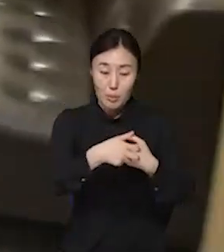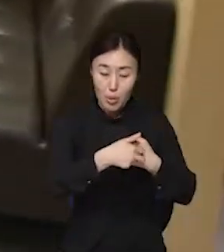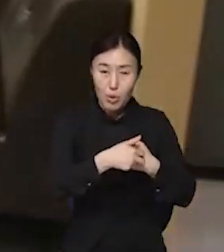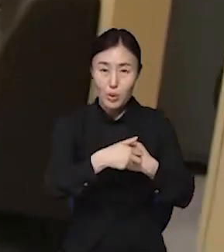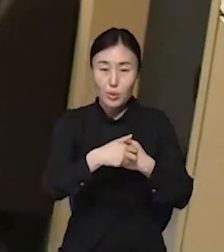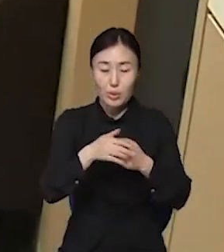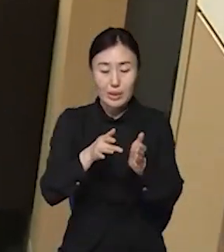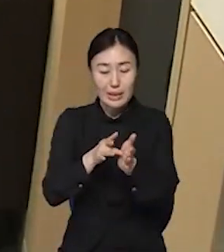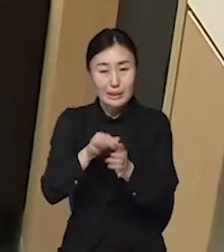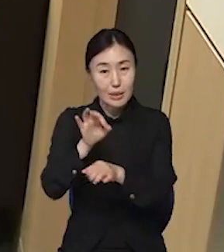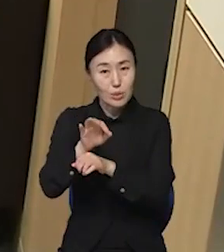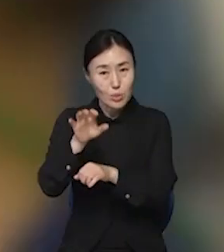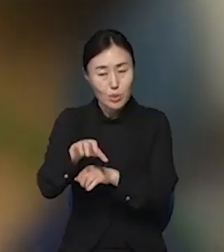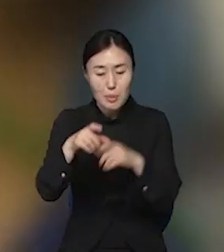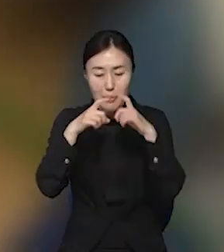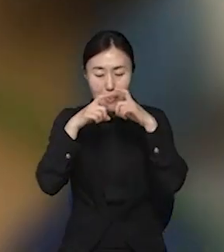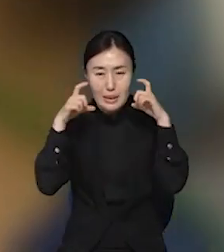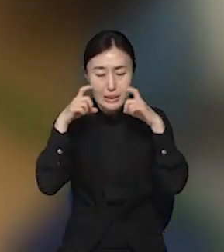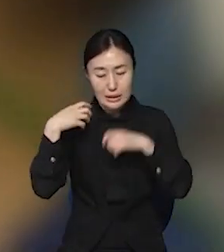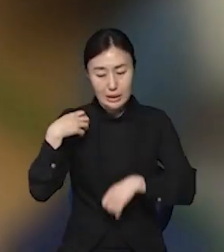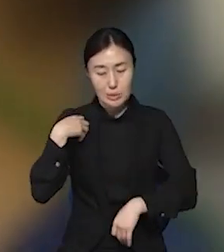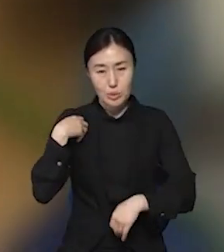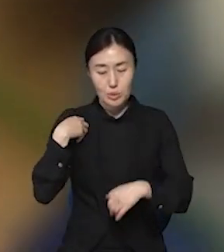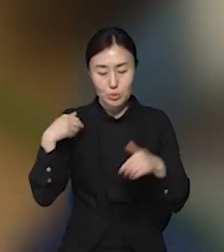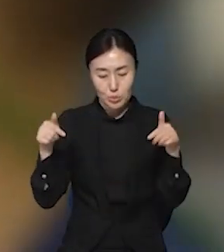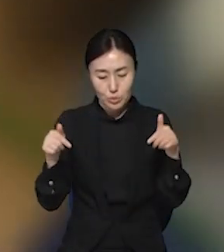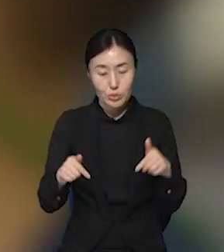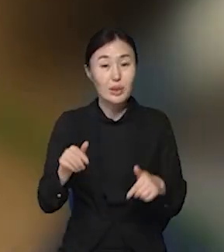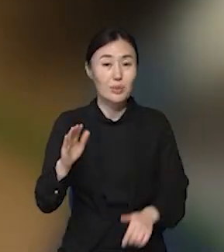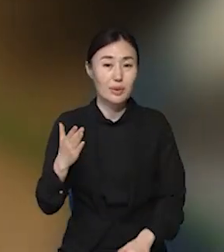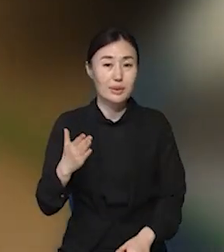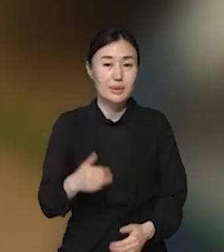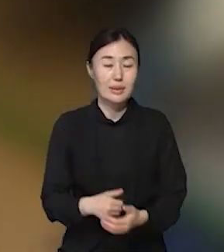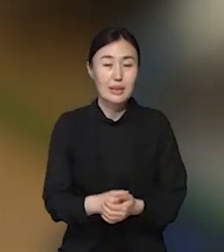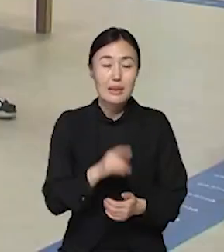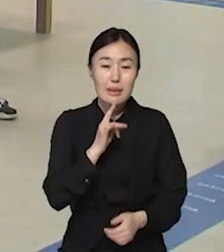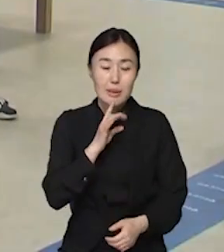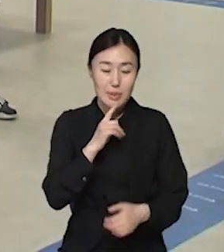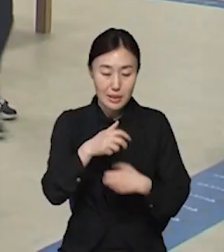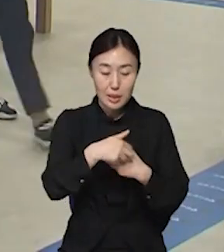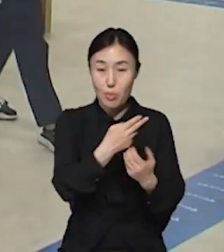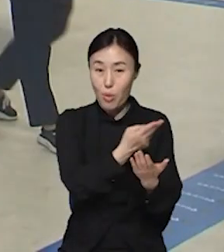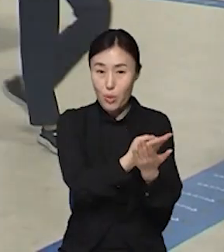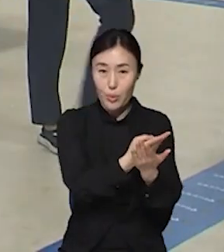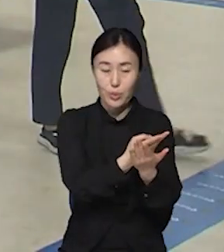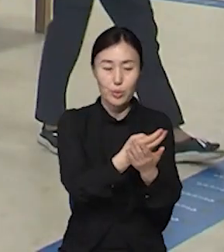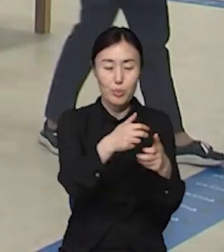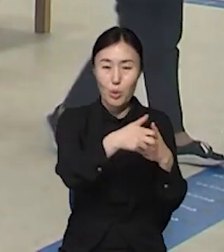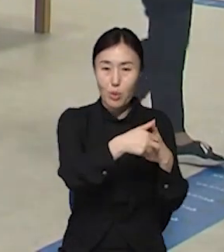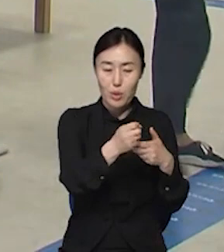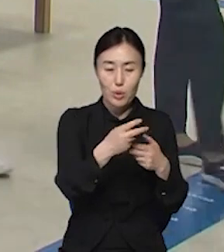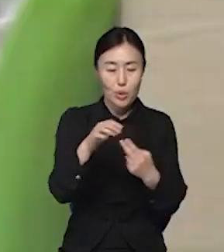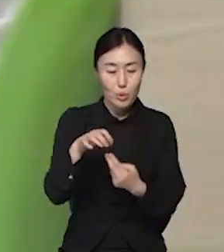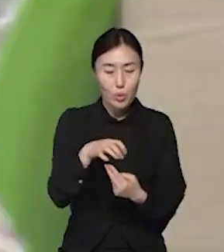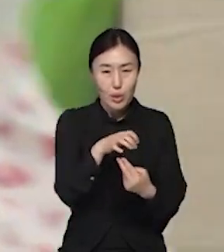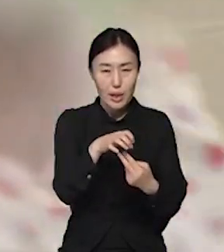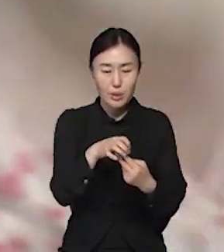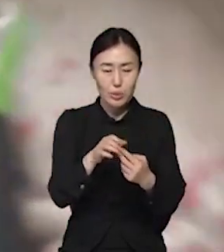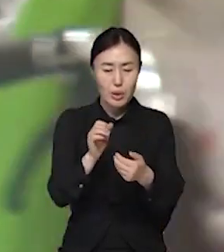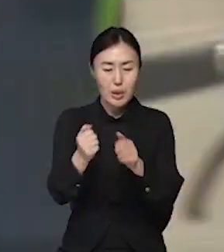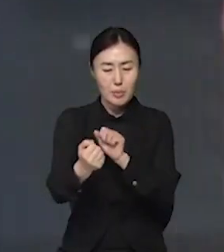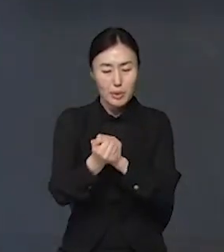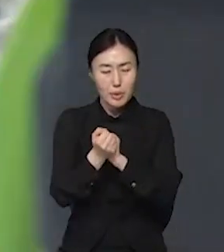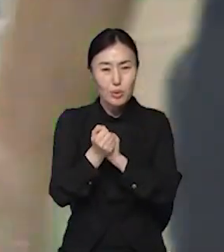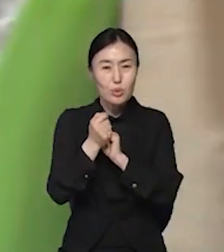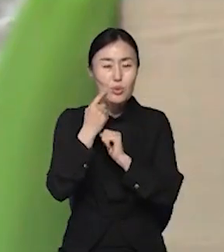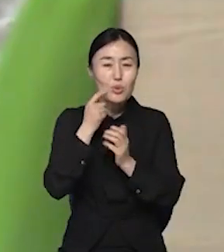약국에서의 마스크 의무 착용도 완화됩니다. 다만 입원이 가능한 병원이나 요양시설 등 감염